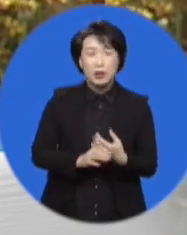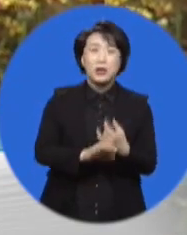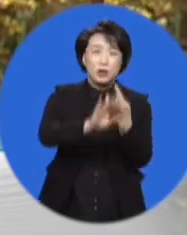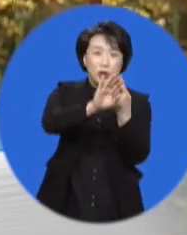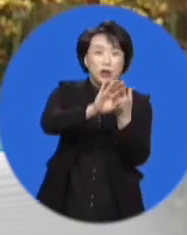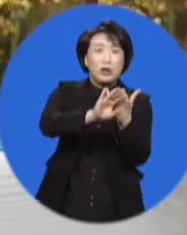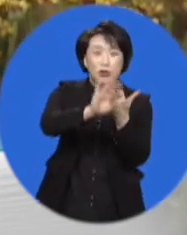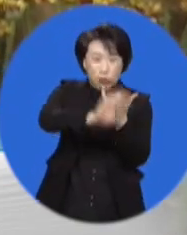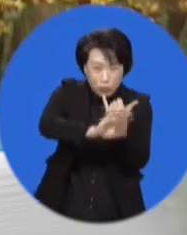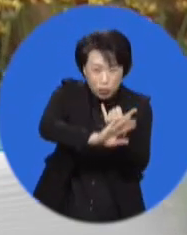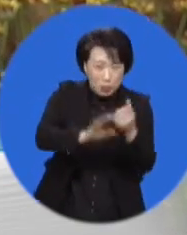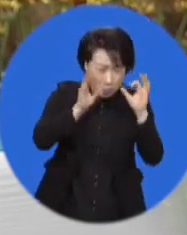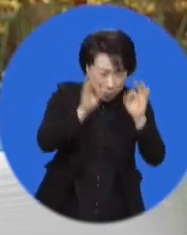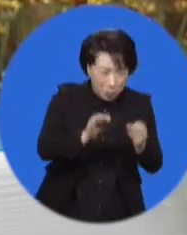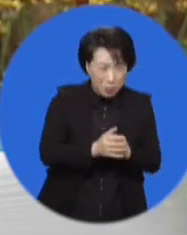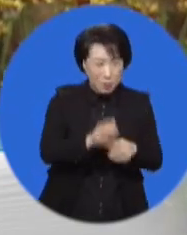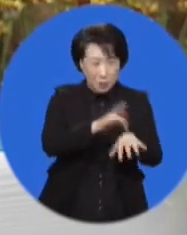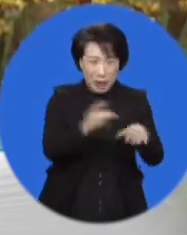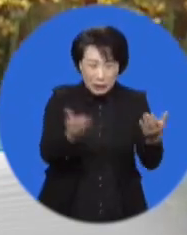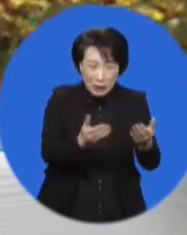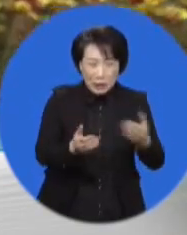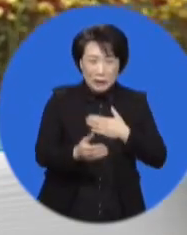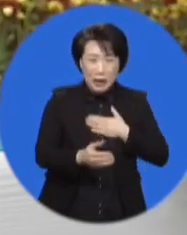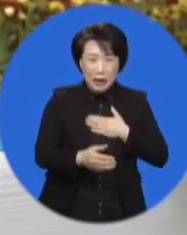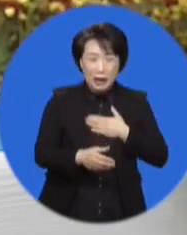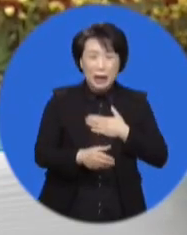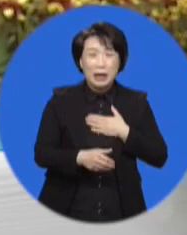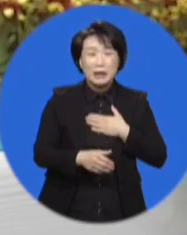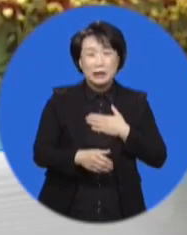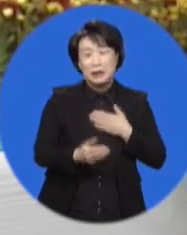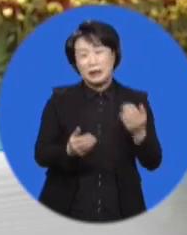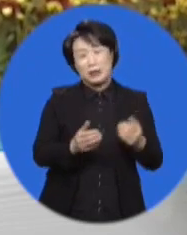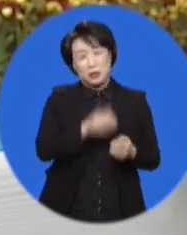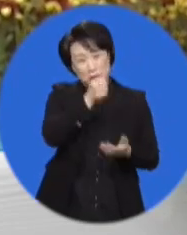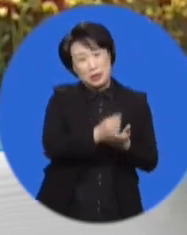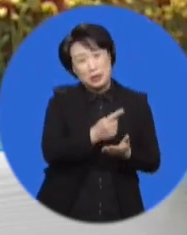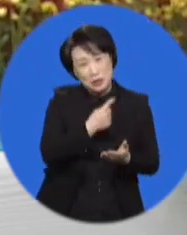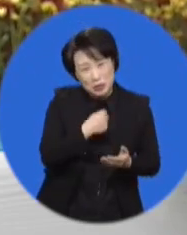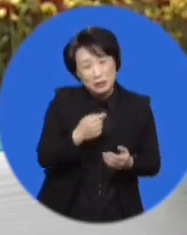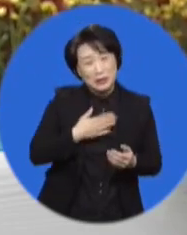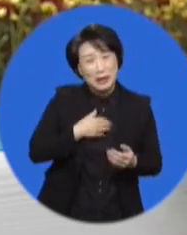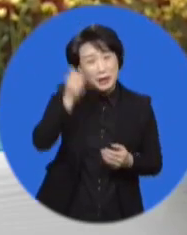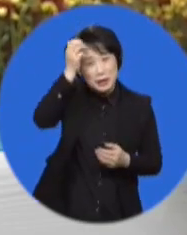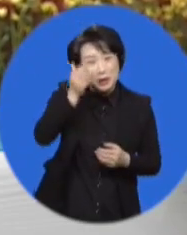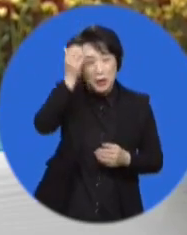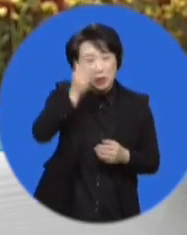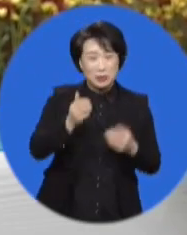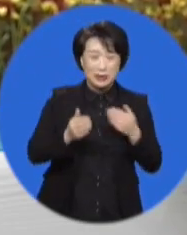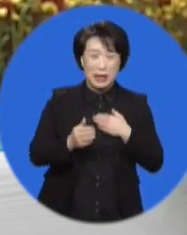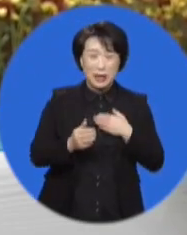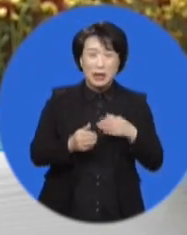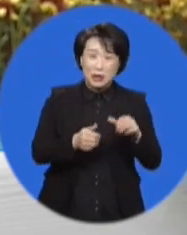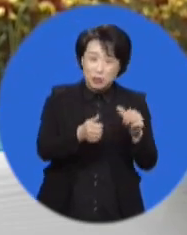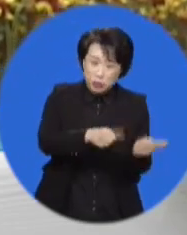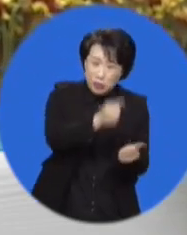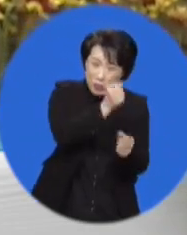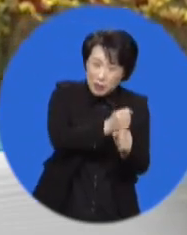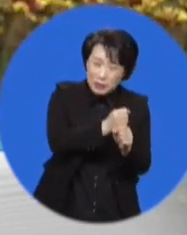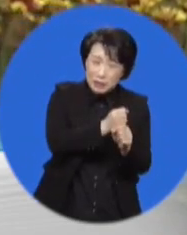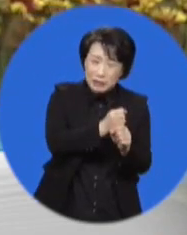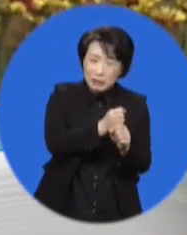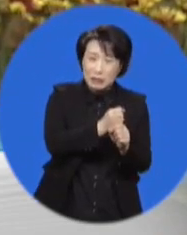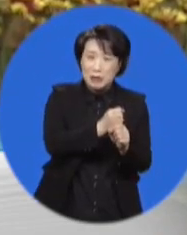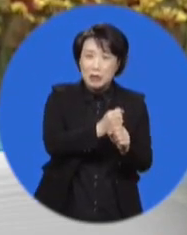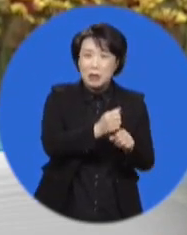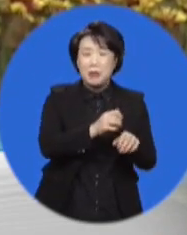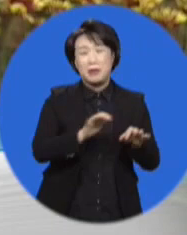보면서 여러분 마귀 일의 일꾼이 되어 죄를 지어 내 영혼을 스스로 죽이는